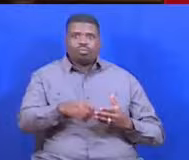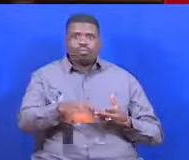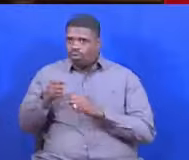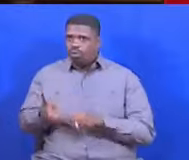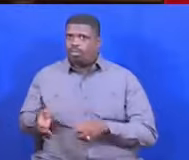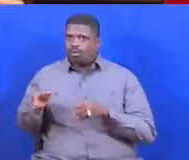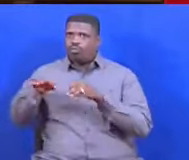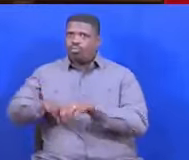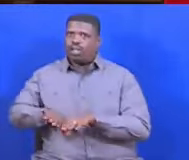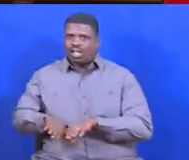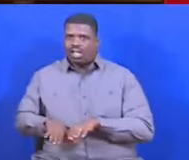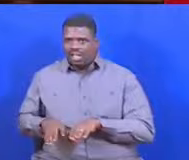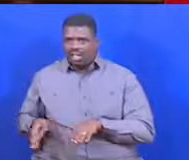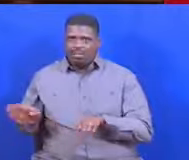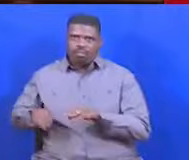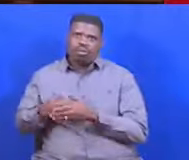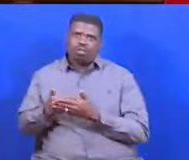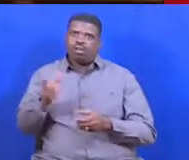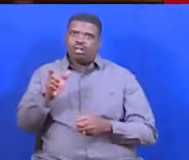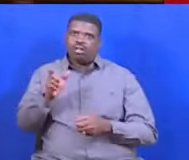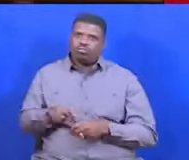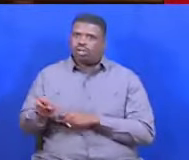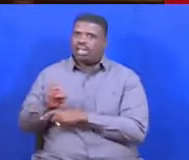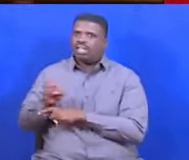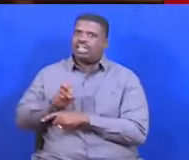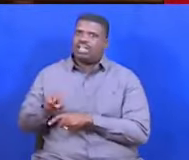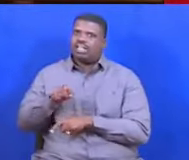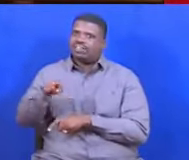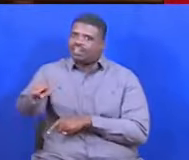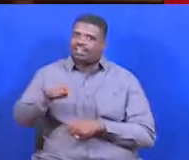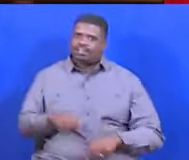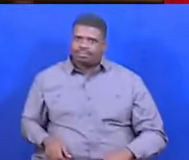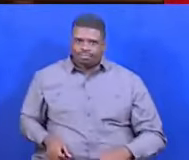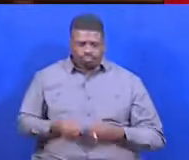imefunikwa, kwa sababu hakuna mzalendo ambaye analinda vile vitu.